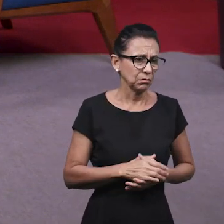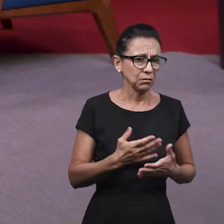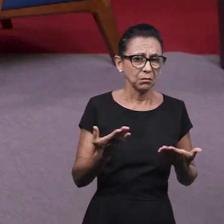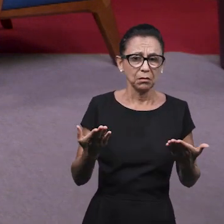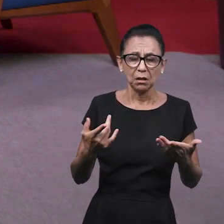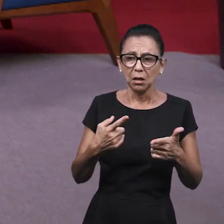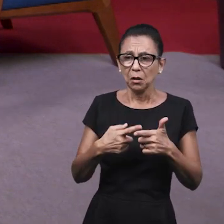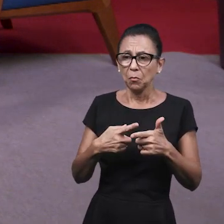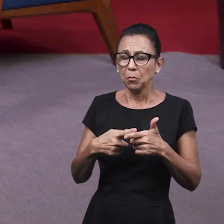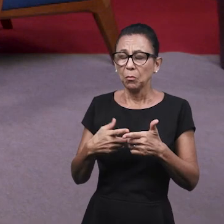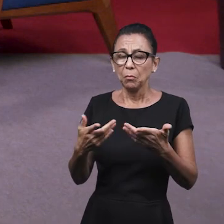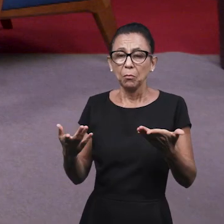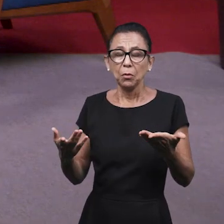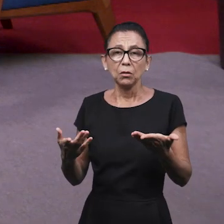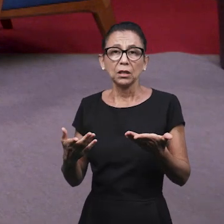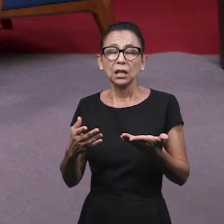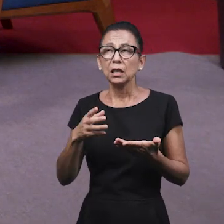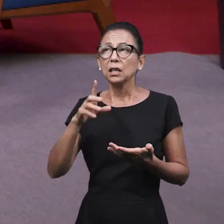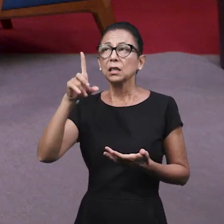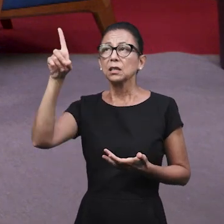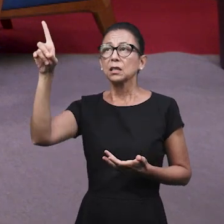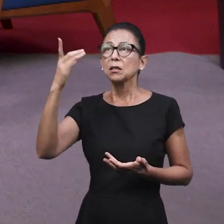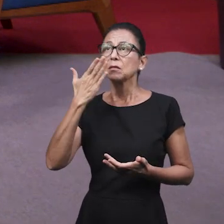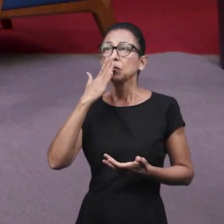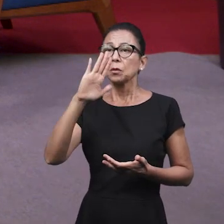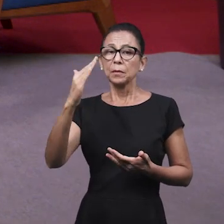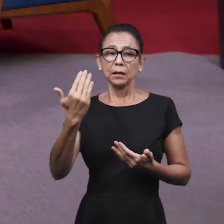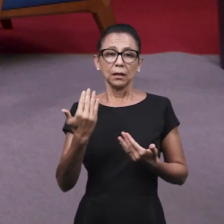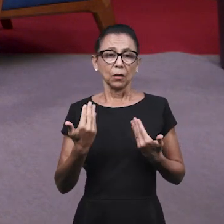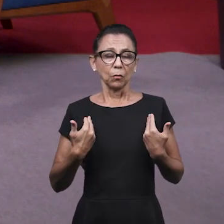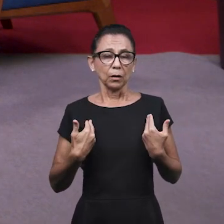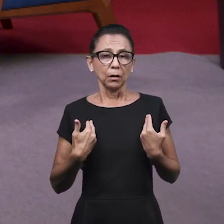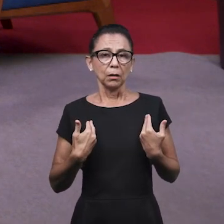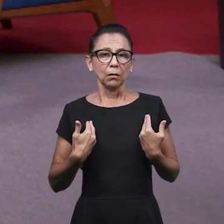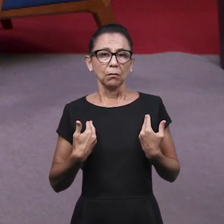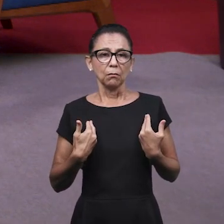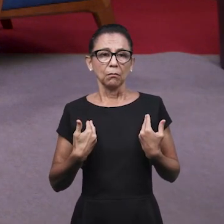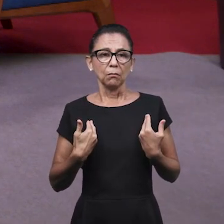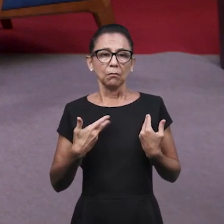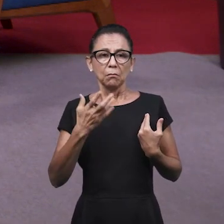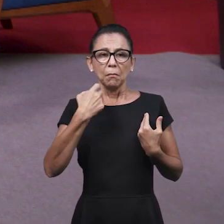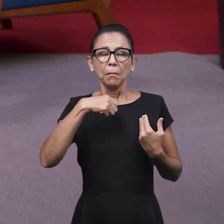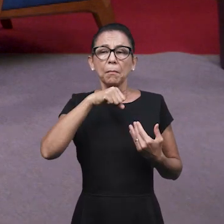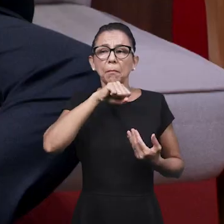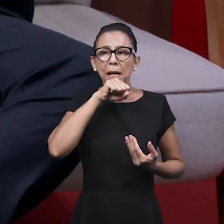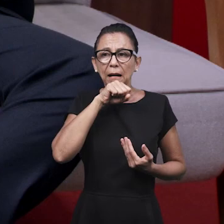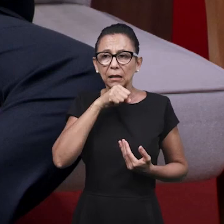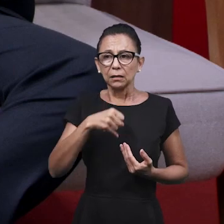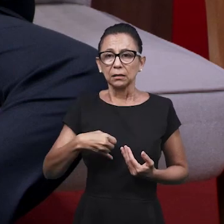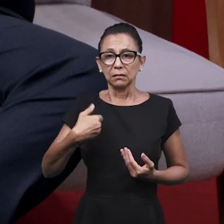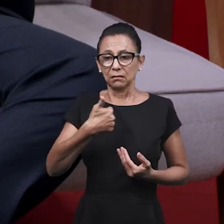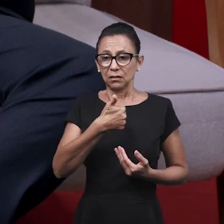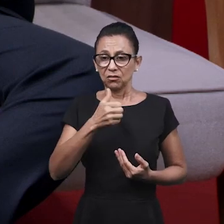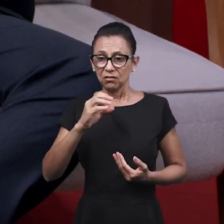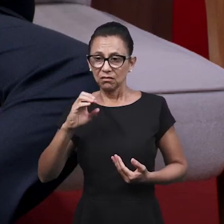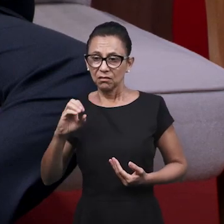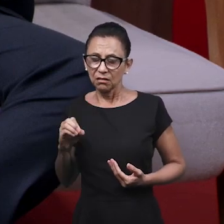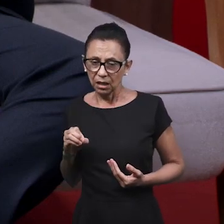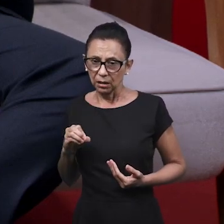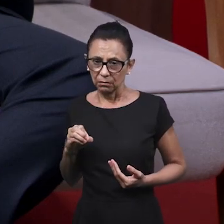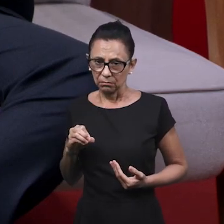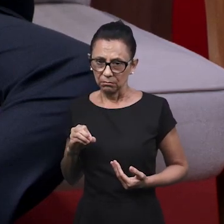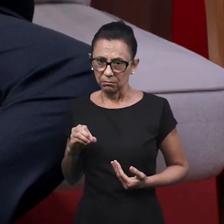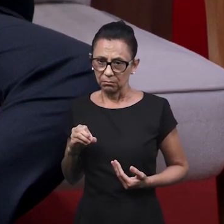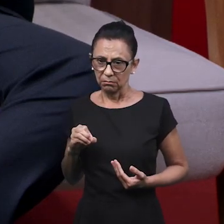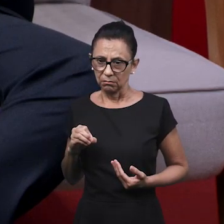moi, avec 100 ans, on est vu. Et maintenant, l'enfant a grandi et je veux